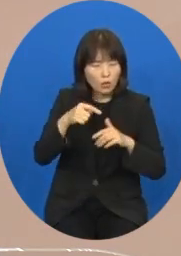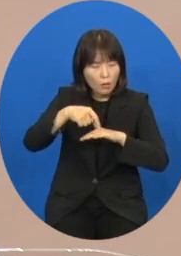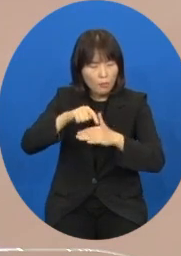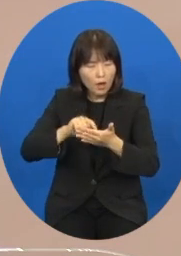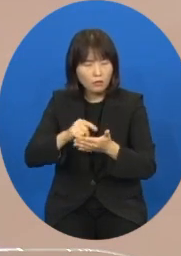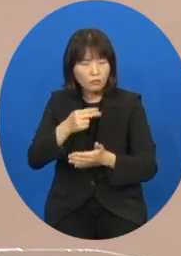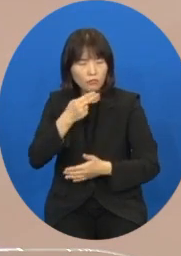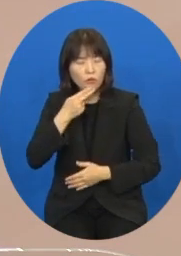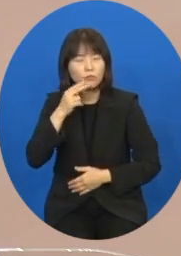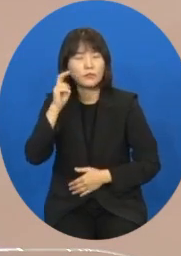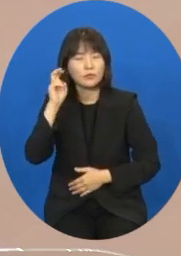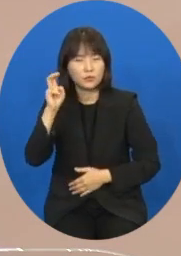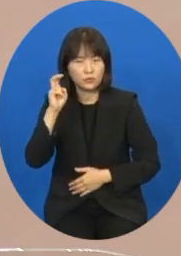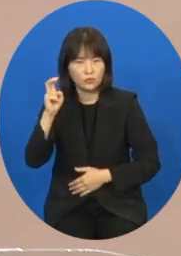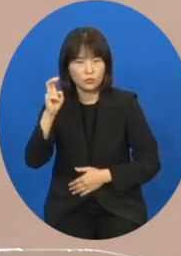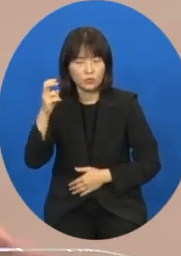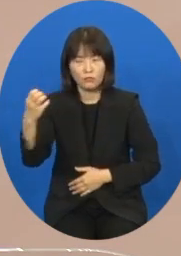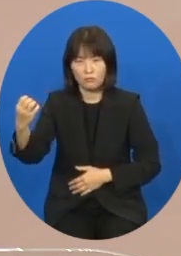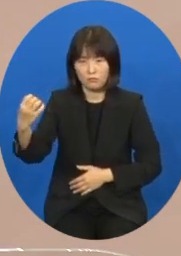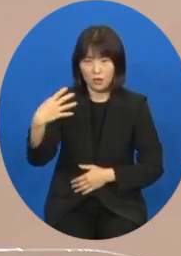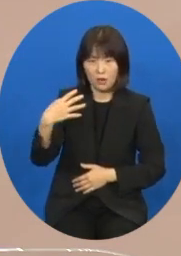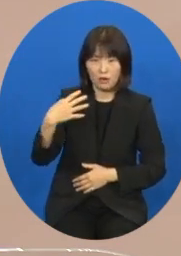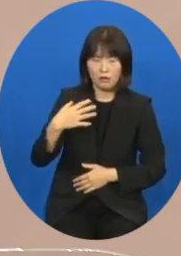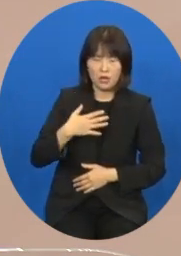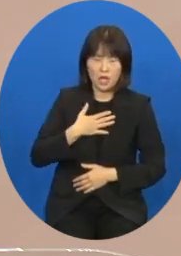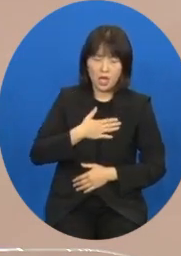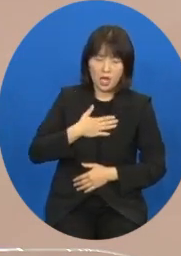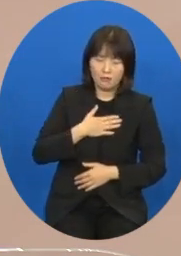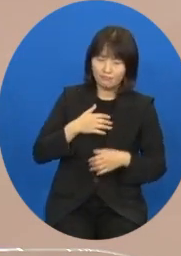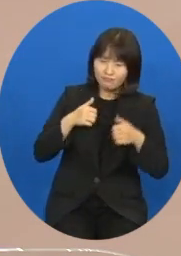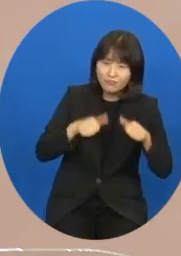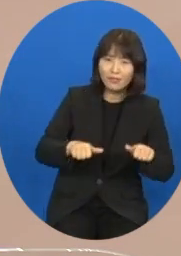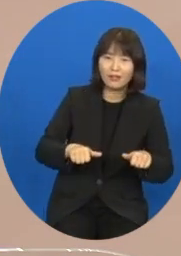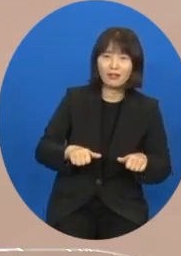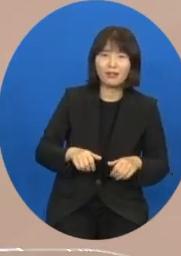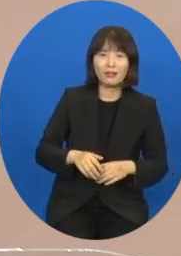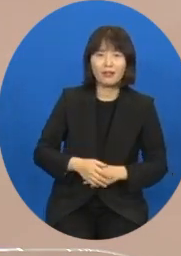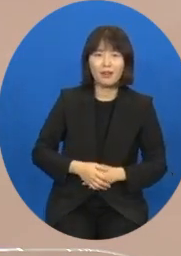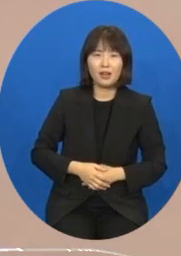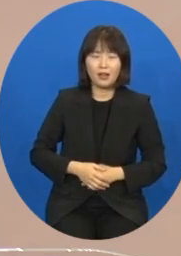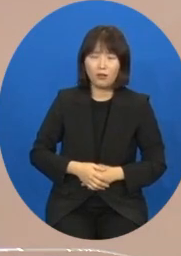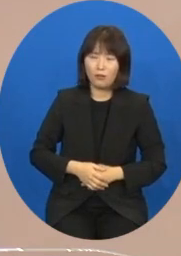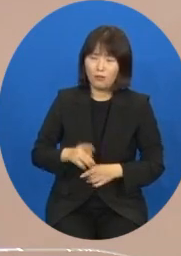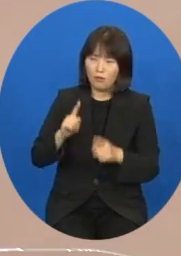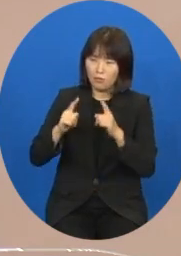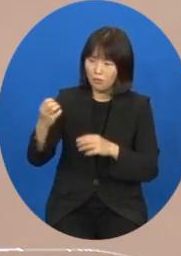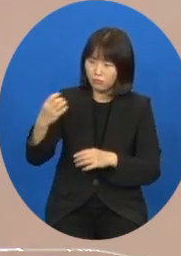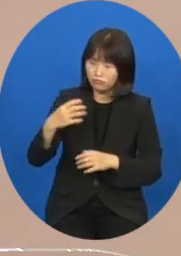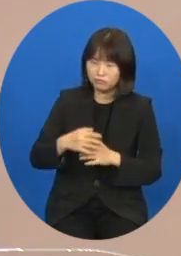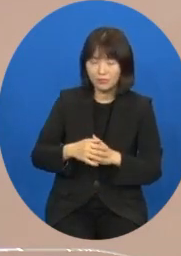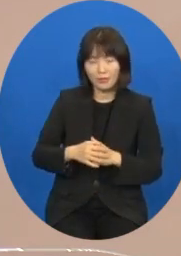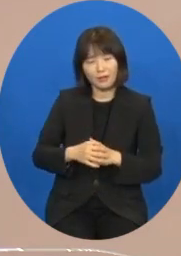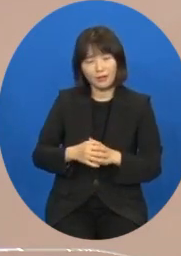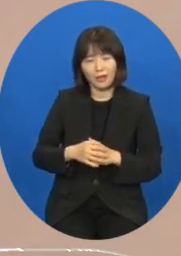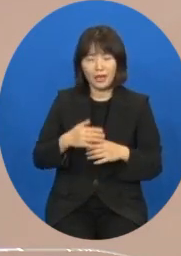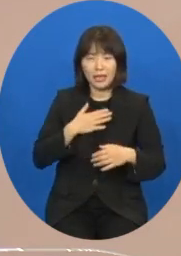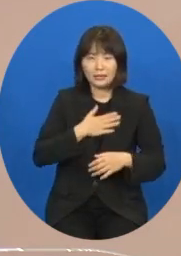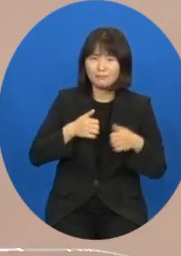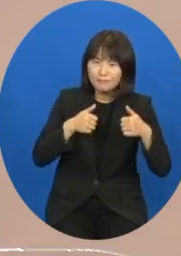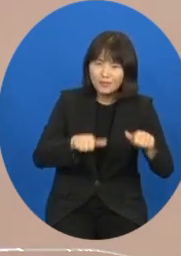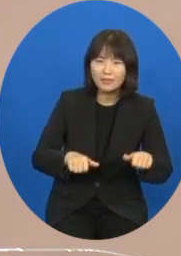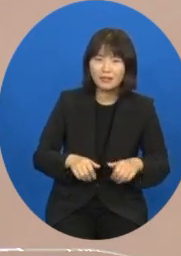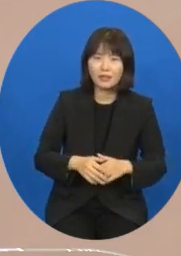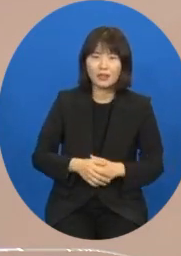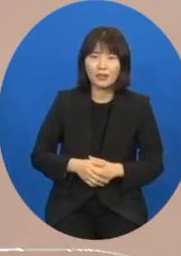없는 거겠지요. 기분이 확 나쁘더라고요. 아니, 말씀을 해도 왜 그렇게 하세요? 저는